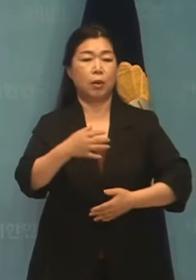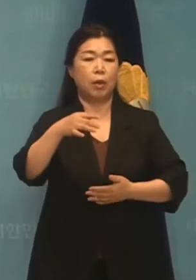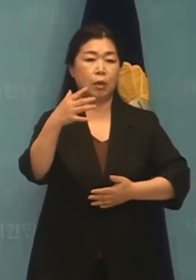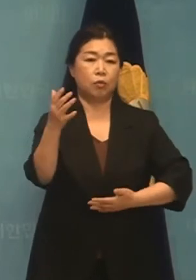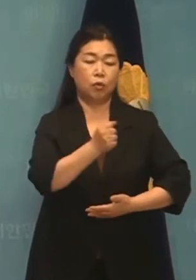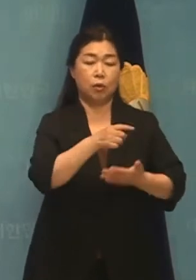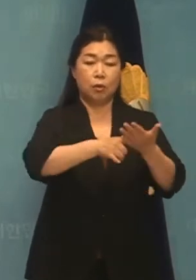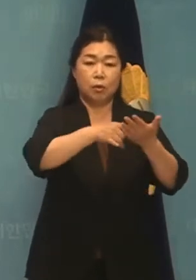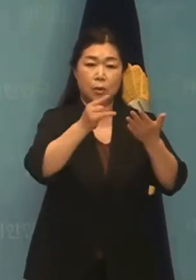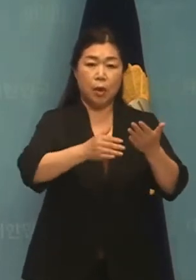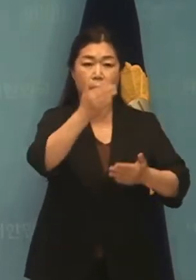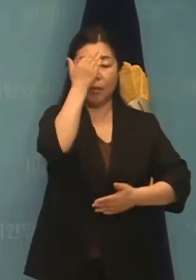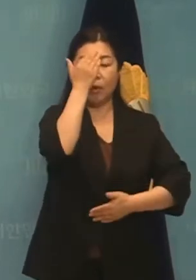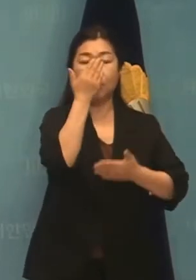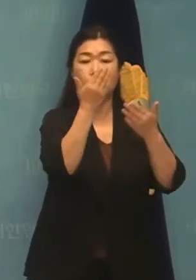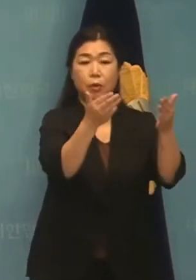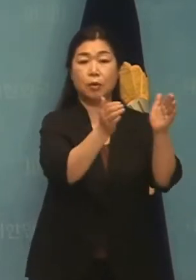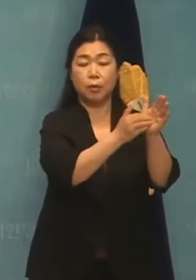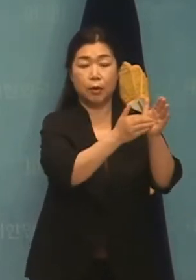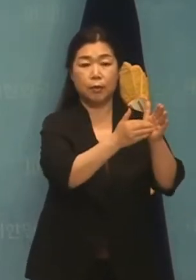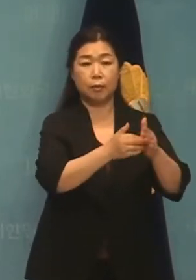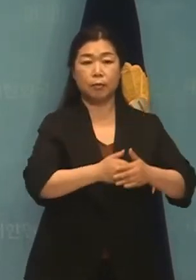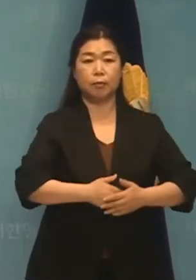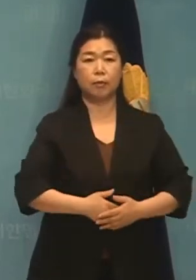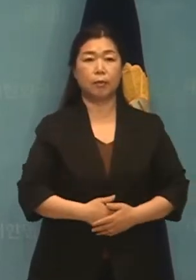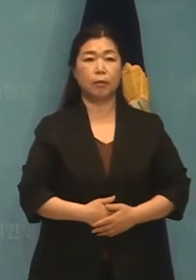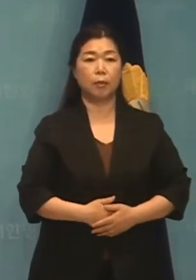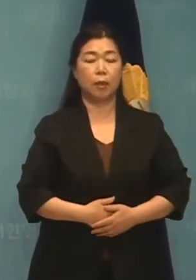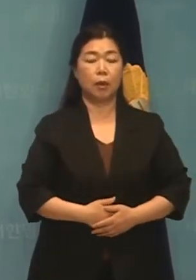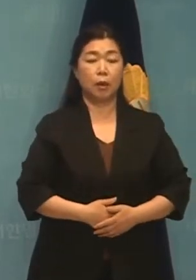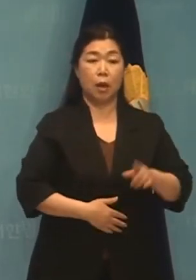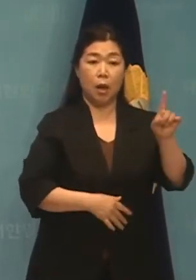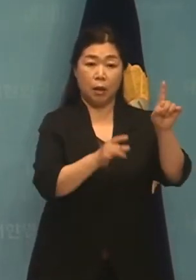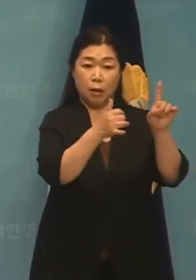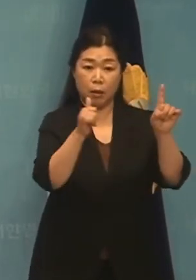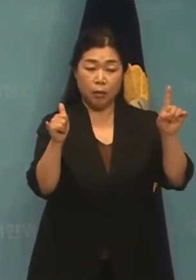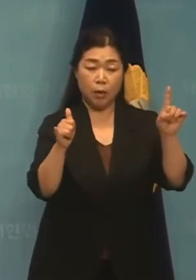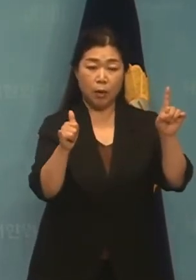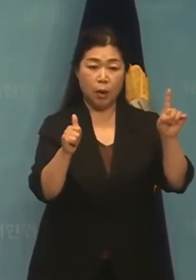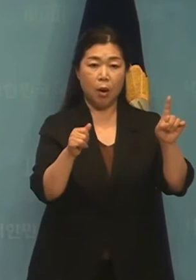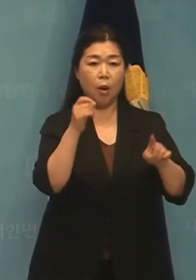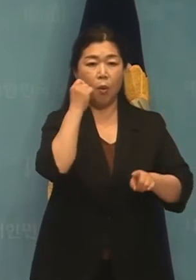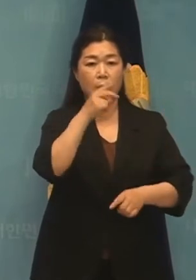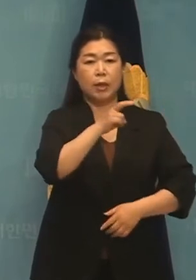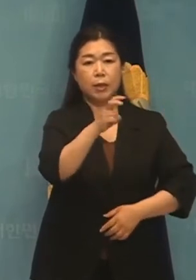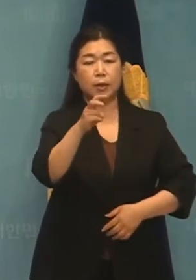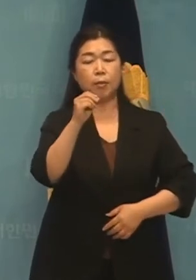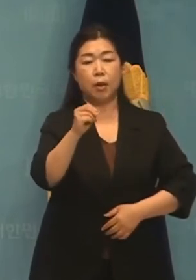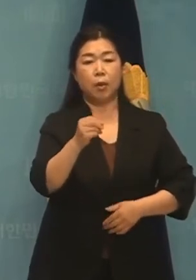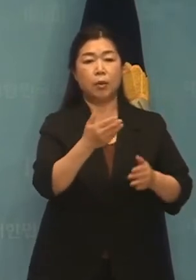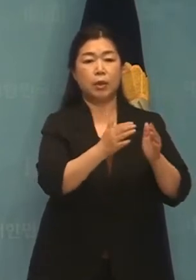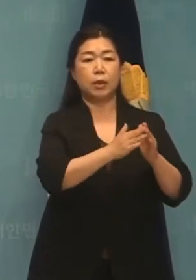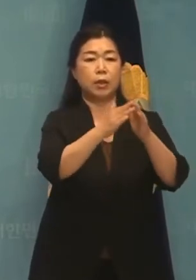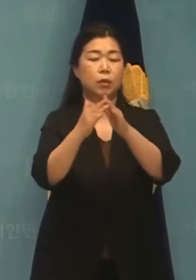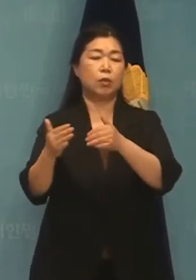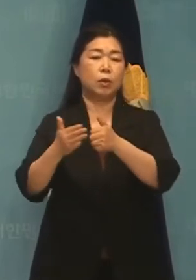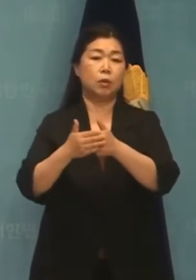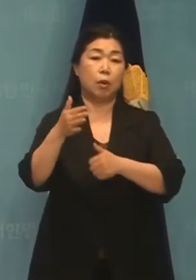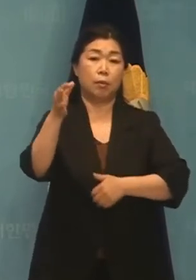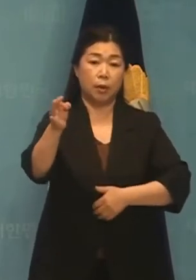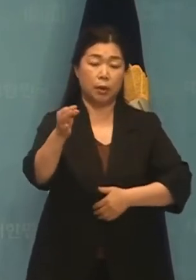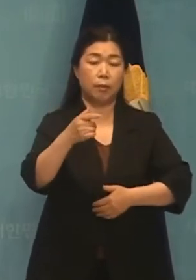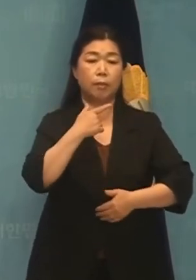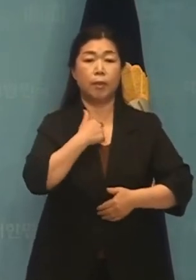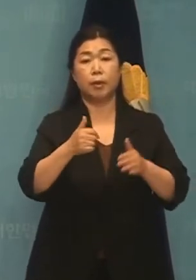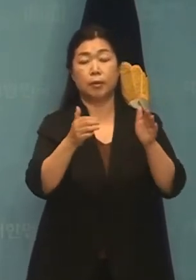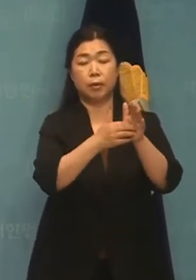취득세를 감면받았습니다. 1인당 월 20만 원의 이주 지원비를 받기도